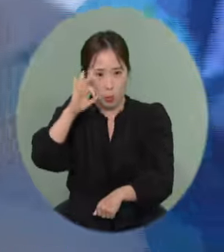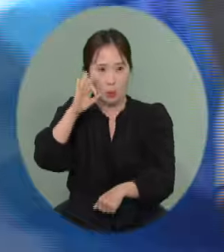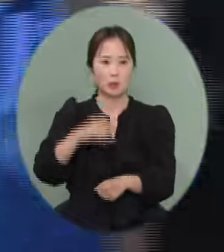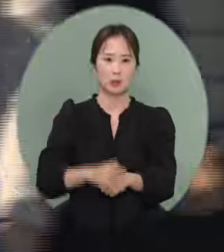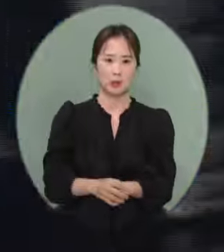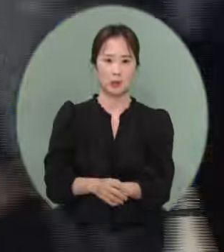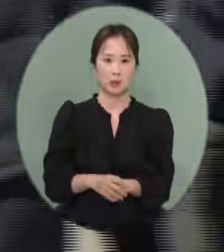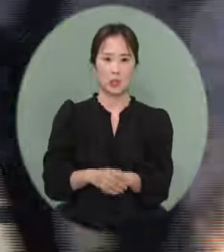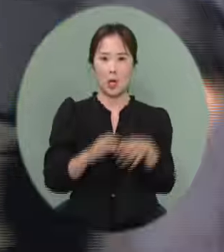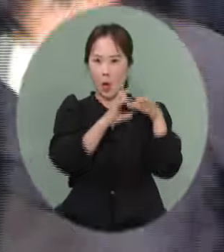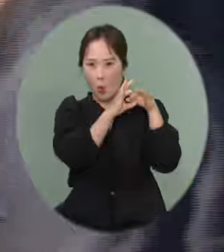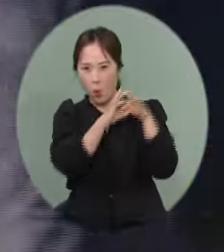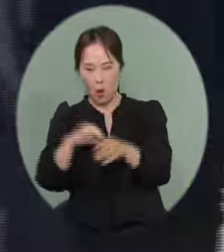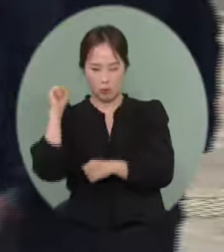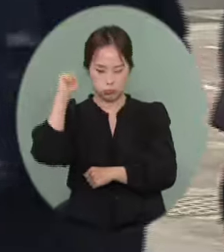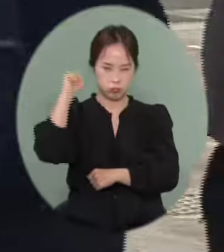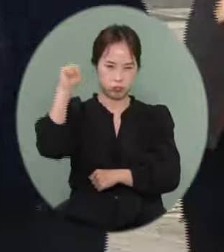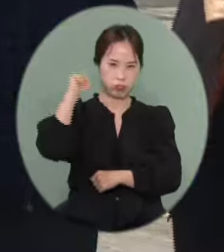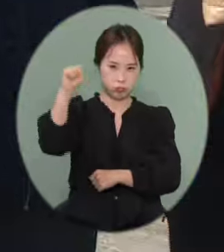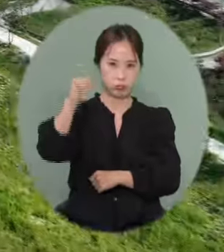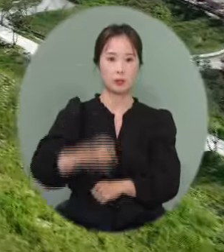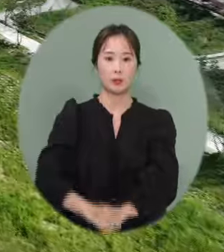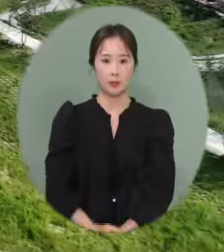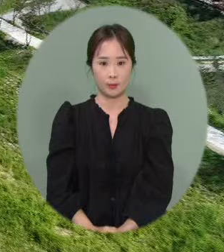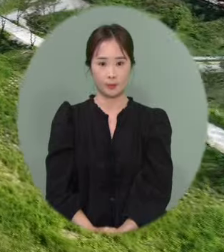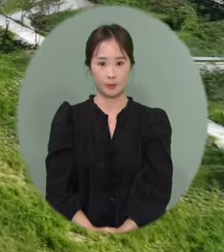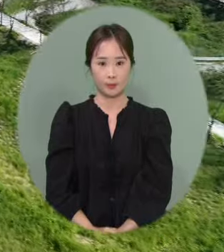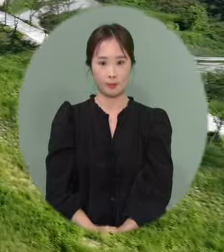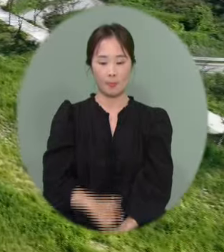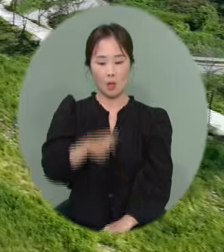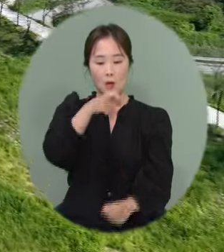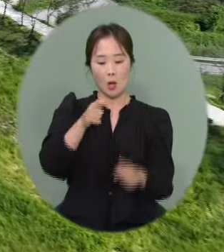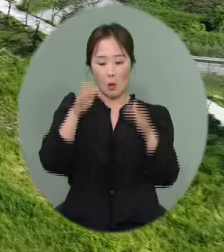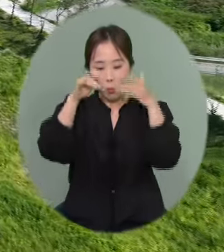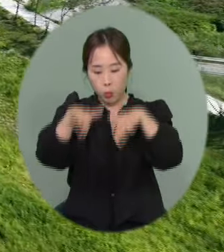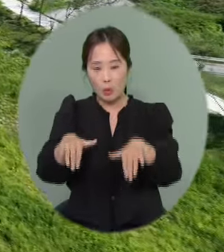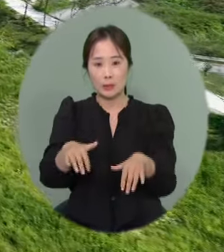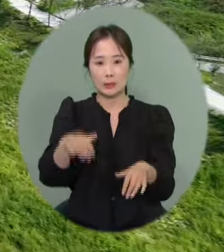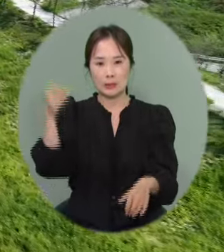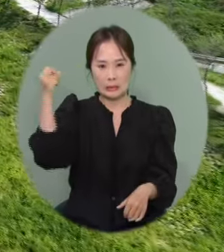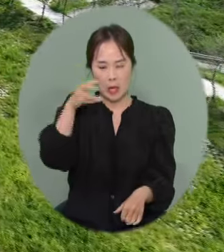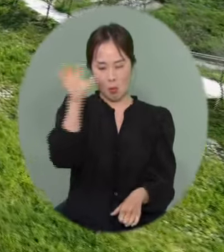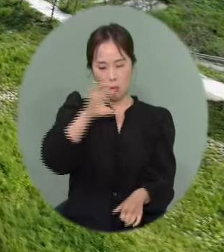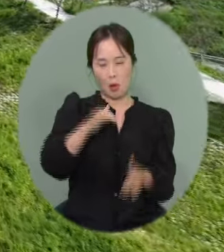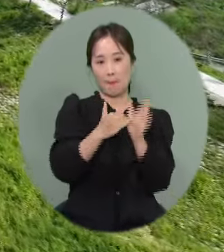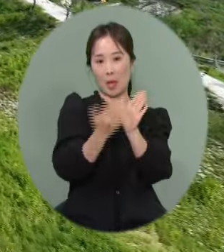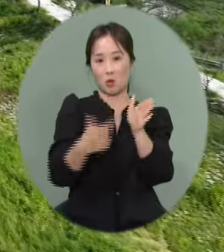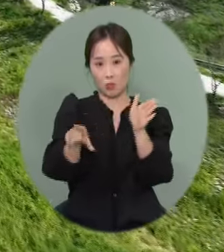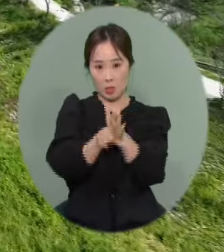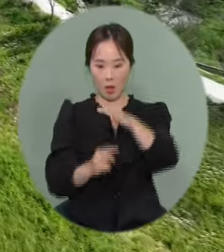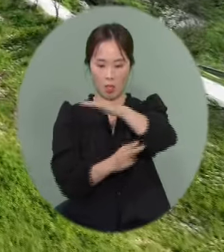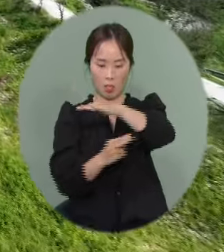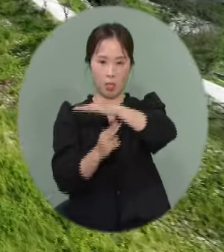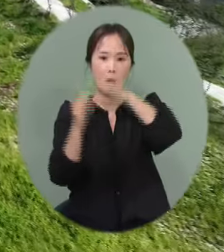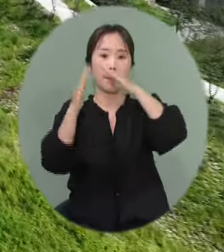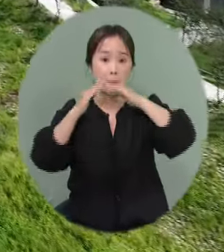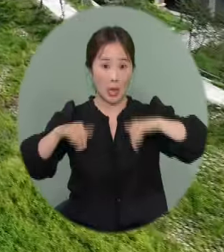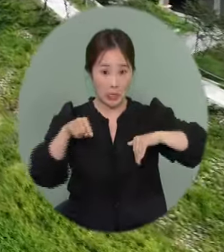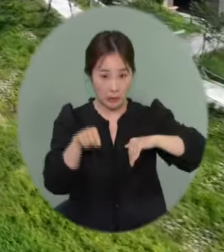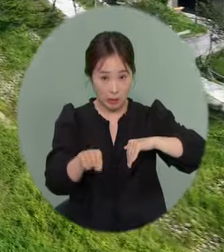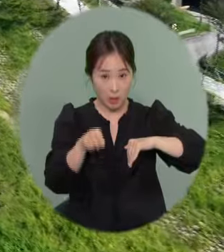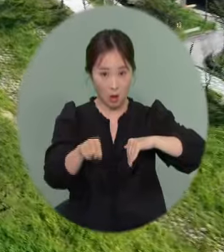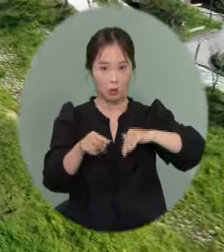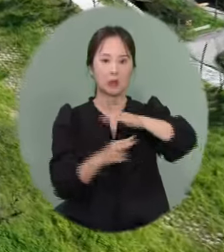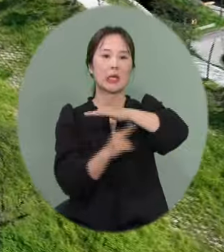주민들은 기나긴 싸움을 벌여왔습니다. 홍수 피해 재발을 막겠다며 정부가 철거를 추진하는 구례